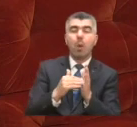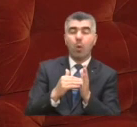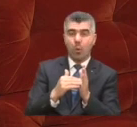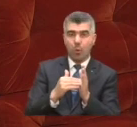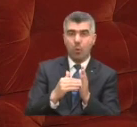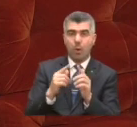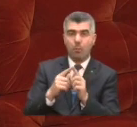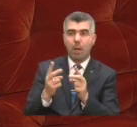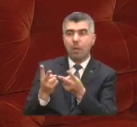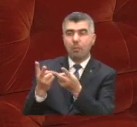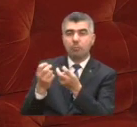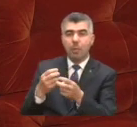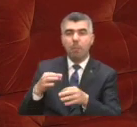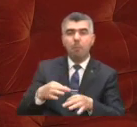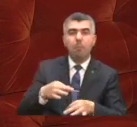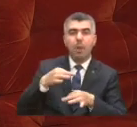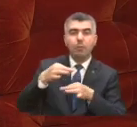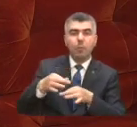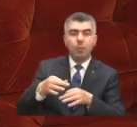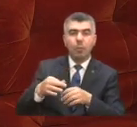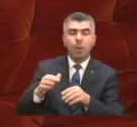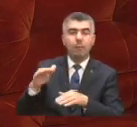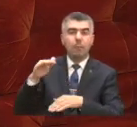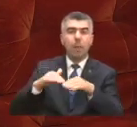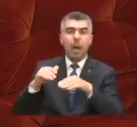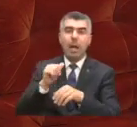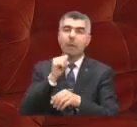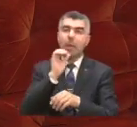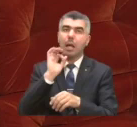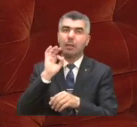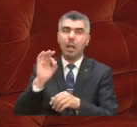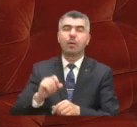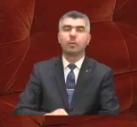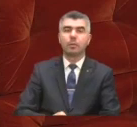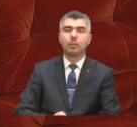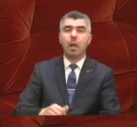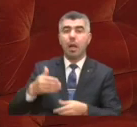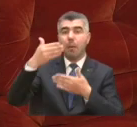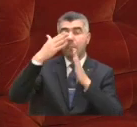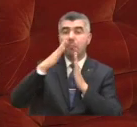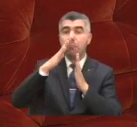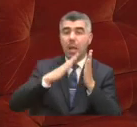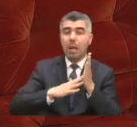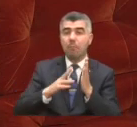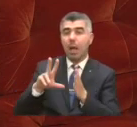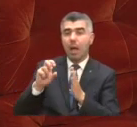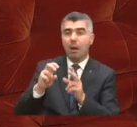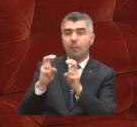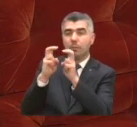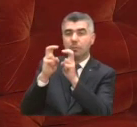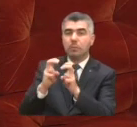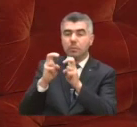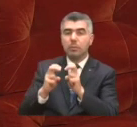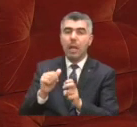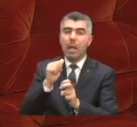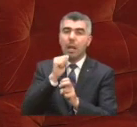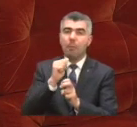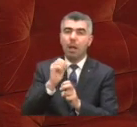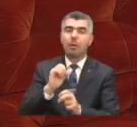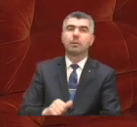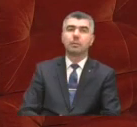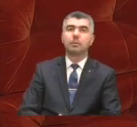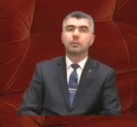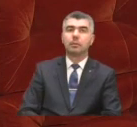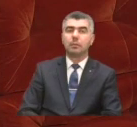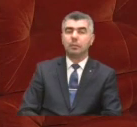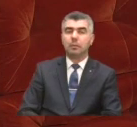ديال التحليه ديال مياه البحر، لانه كيف ما كتعرفوا المغرب تعرف واحد الندره مائيه جد مهمه.